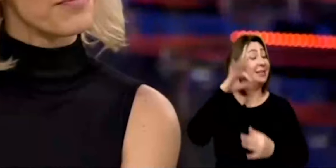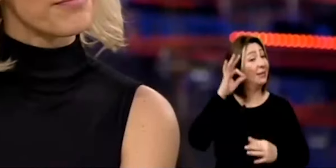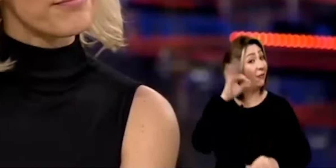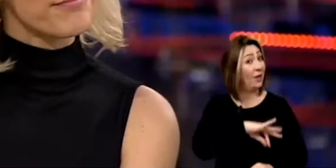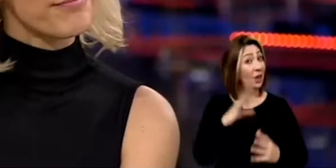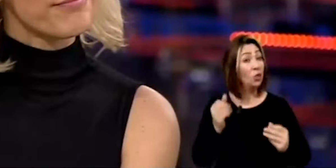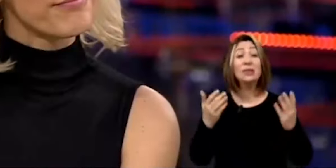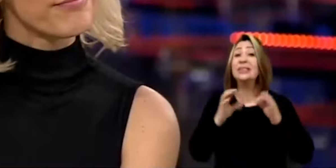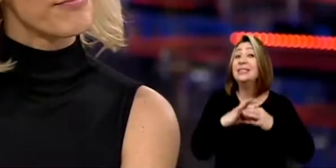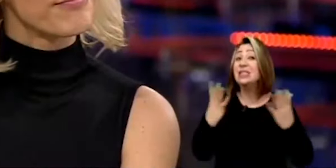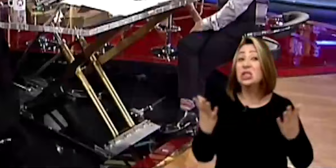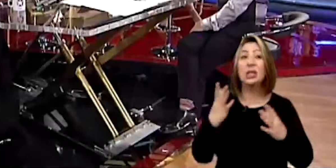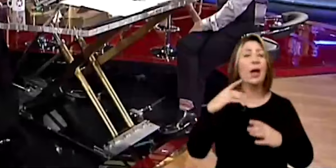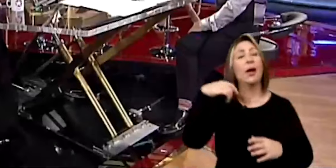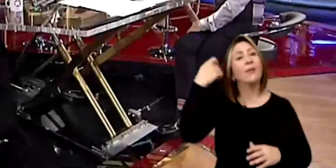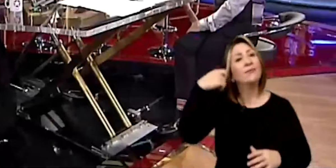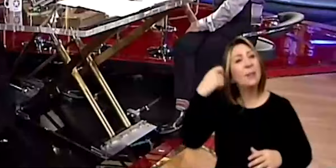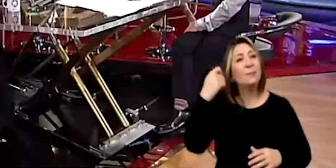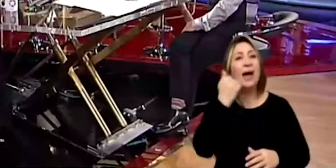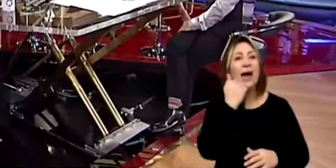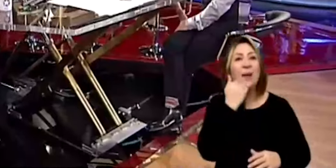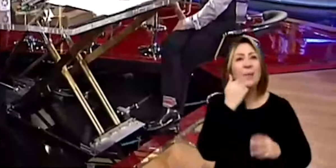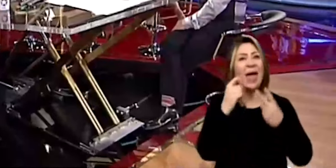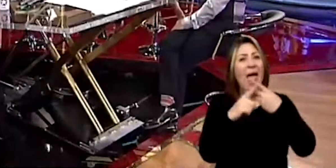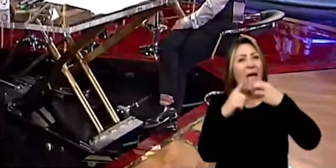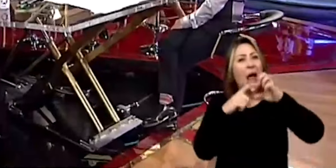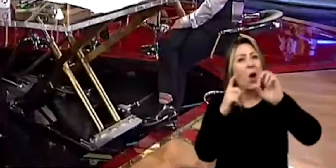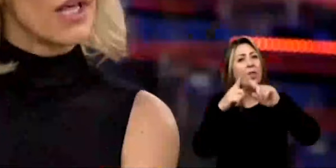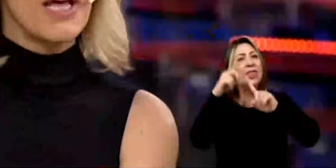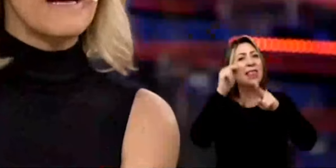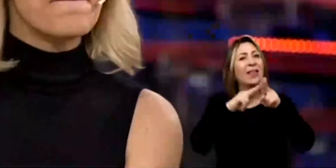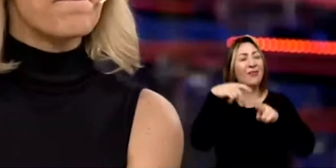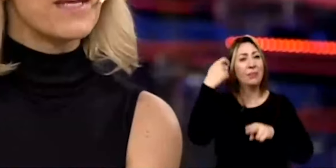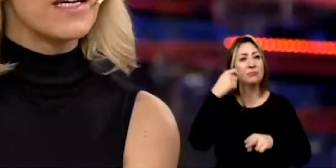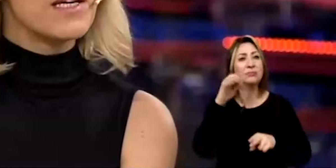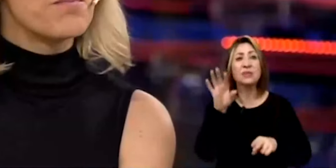yararlanıyorlardır. Niçin erotik filmleri porno filmlere tercih ettiniz o konuşmanızda?